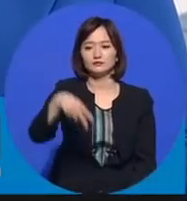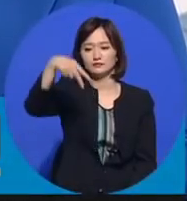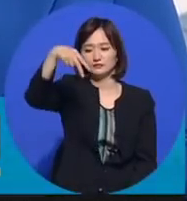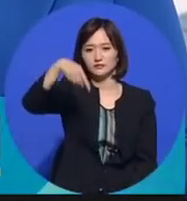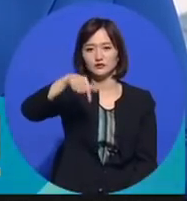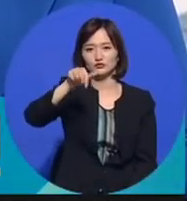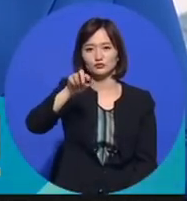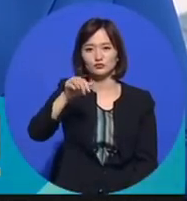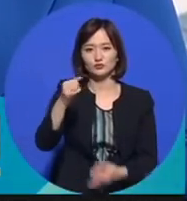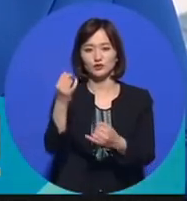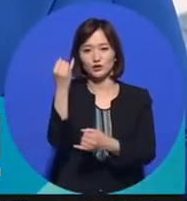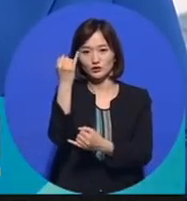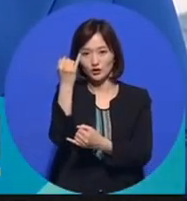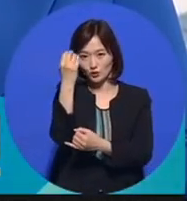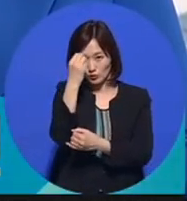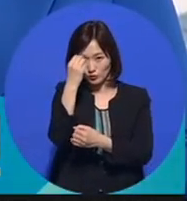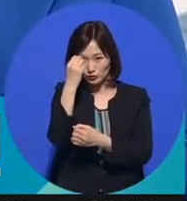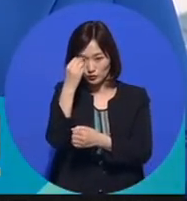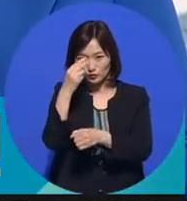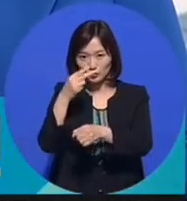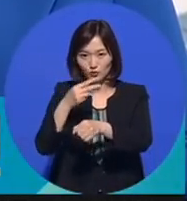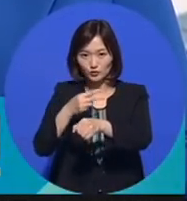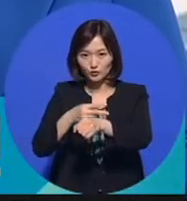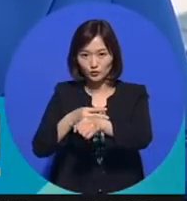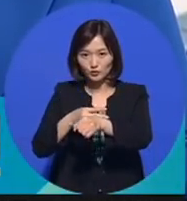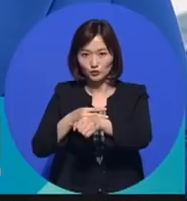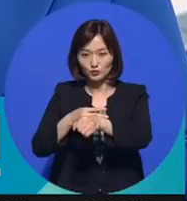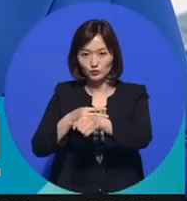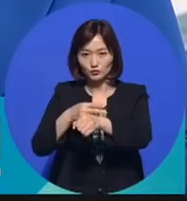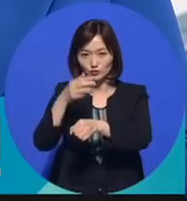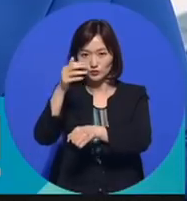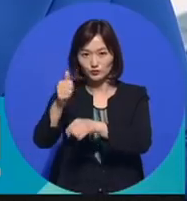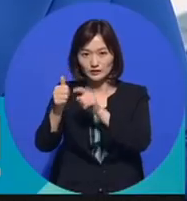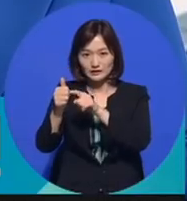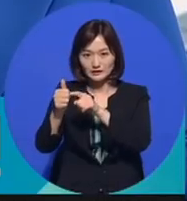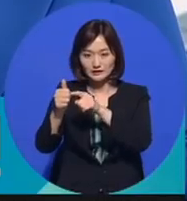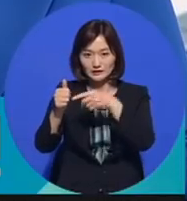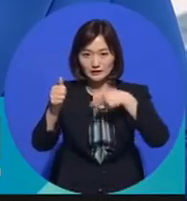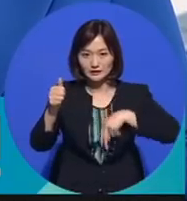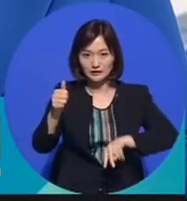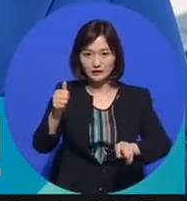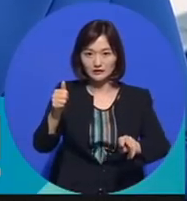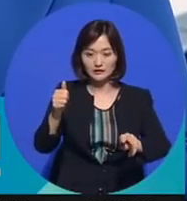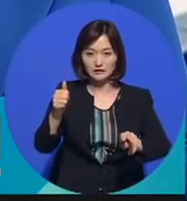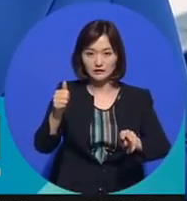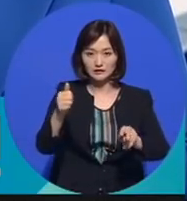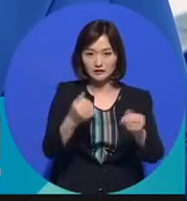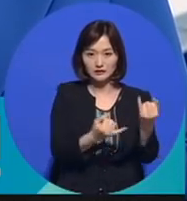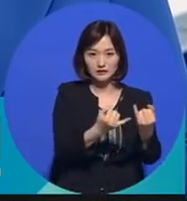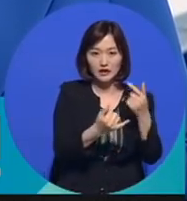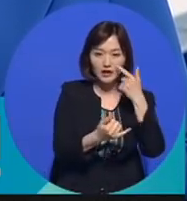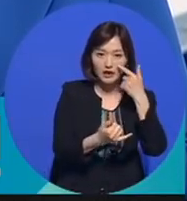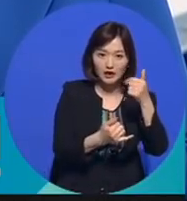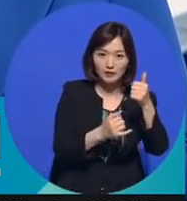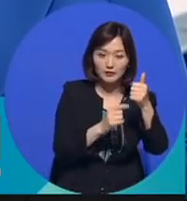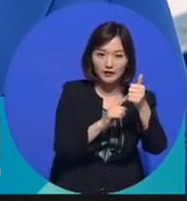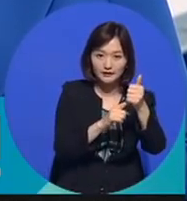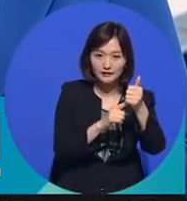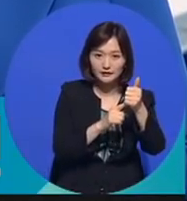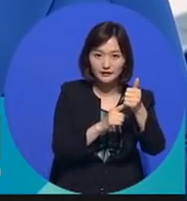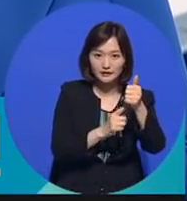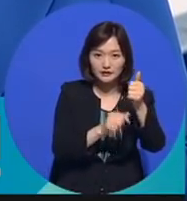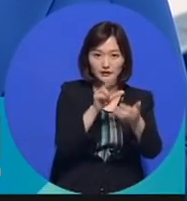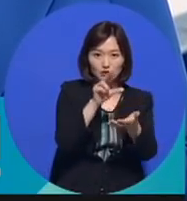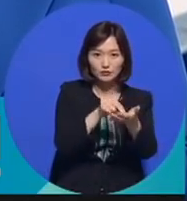숙명여고 교무부장이 쌍둥이 자매 아버지였죠. 시험 문제를 빼돌린 혐의와 관련해서는 재판에 계량